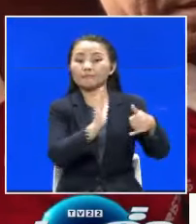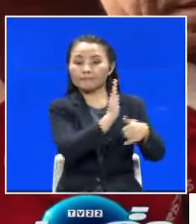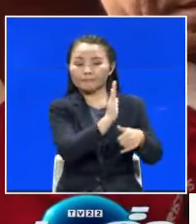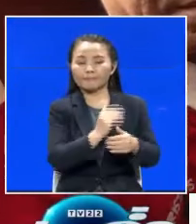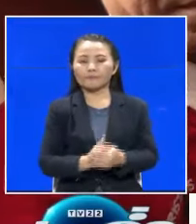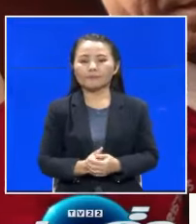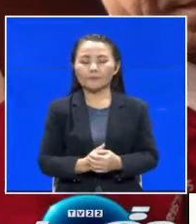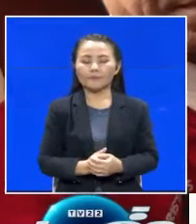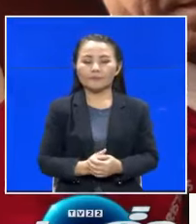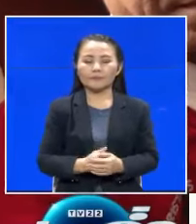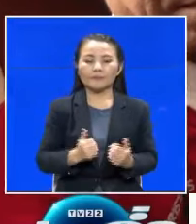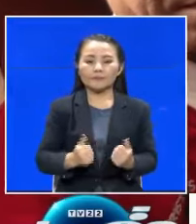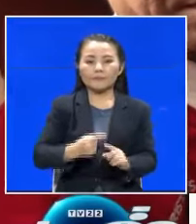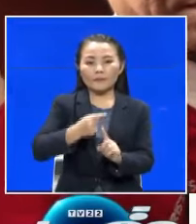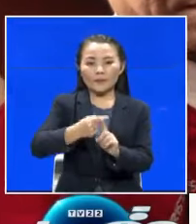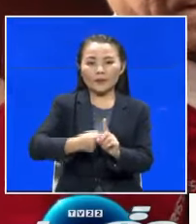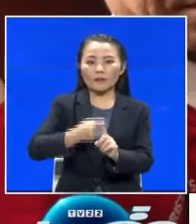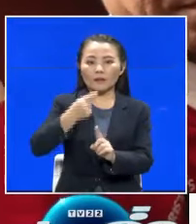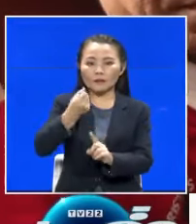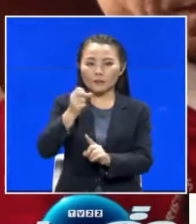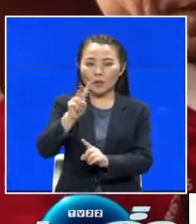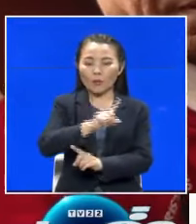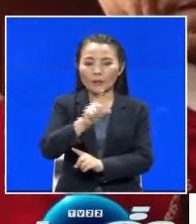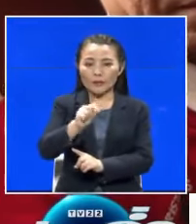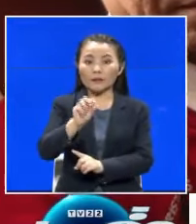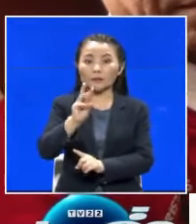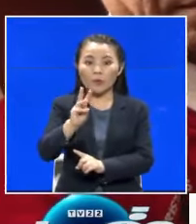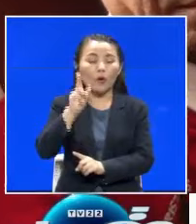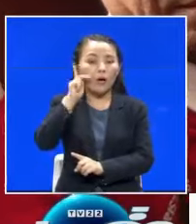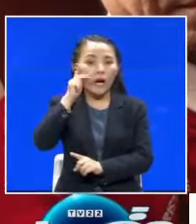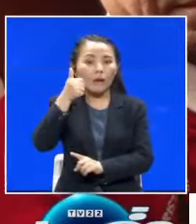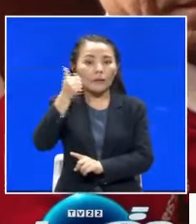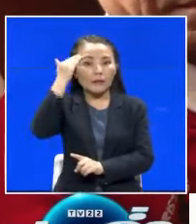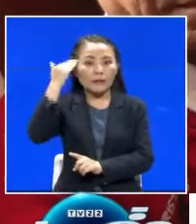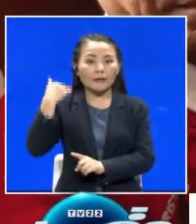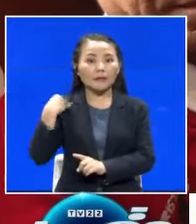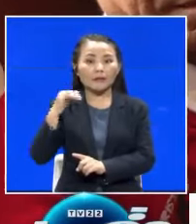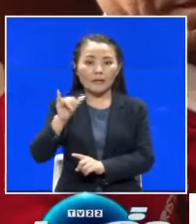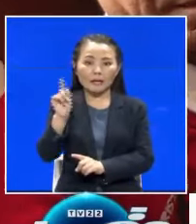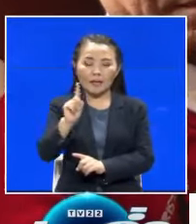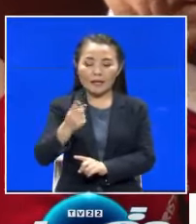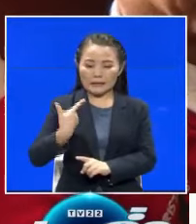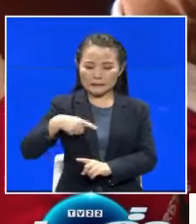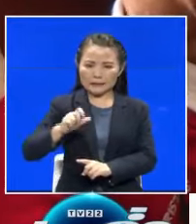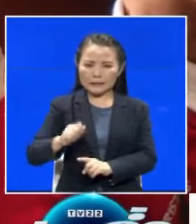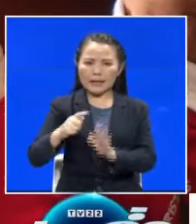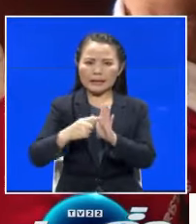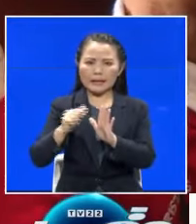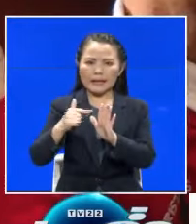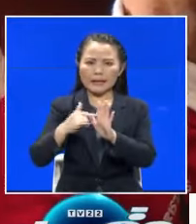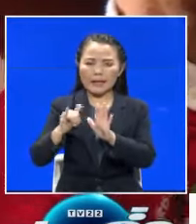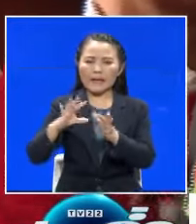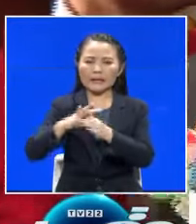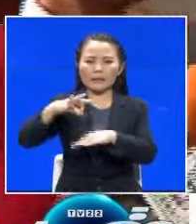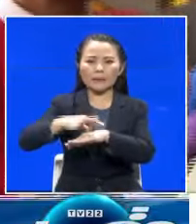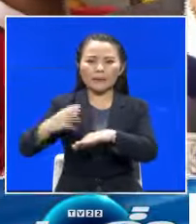วันถัดมาก็คือ26ธันวาคมปรากฏว่ามีข่าวดีสำหรับคุณยิ่งลักษณ์ค่ะศาลฎีกาแผนกคดีอาญาของผู้ดำรงตำแหน่ง